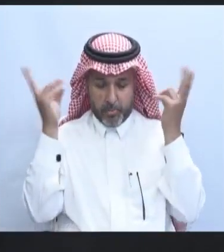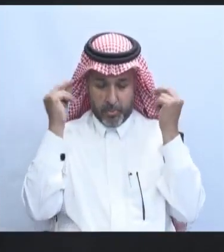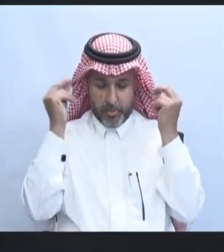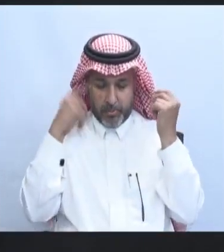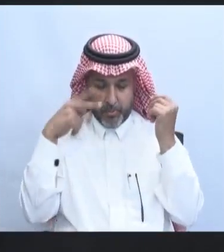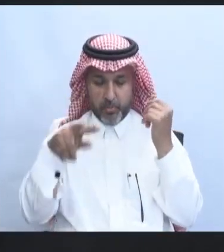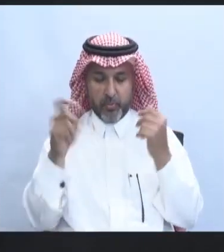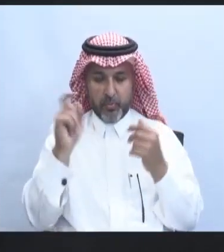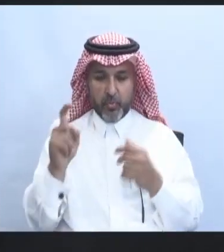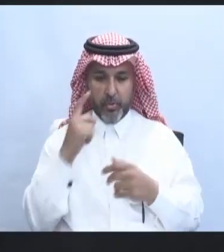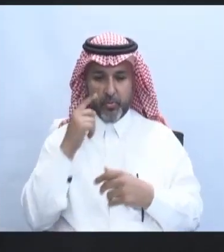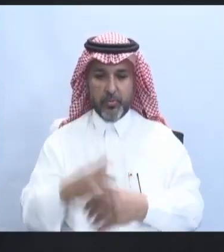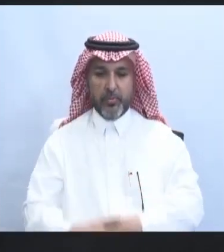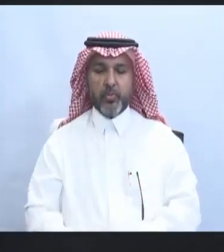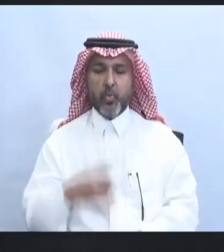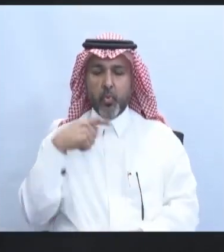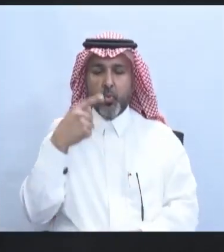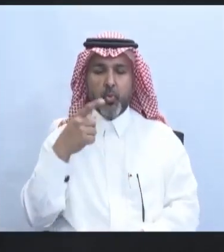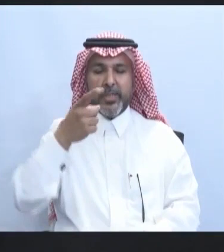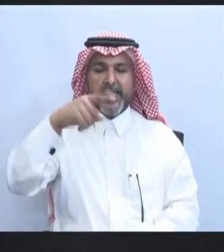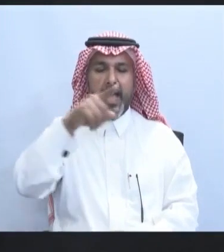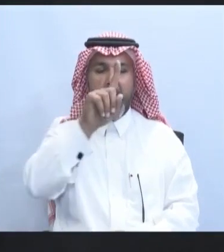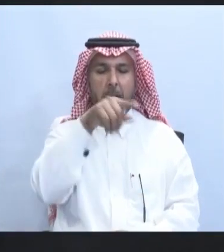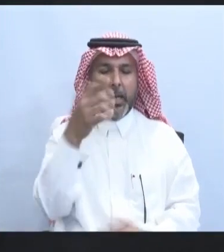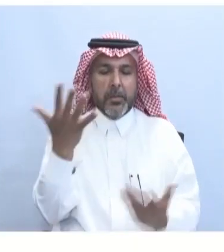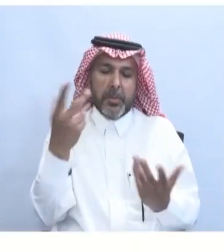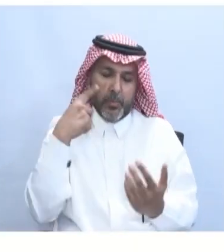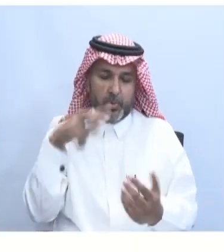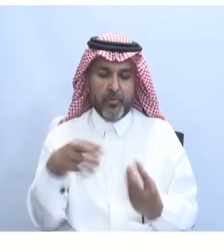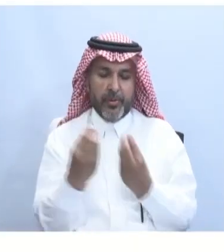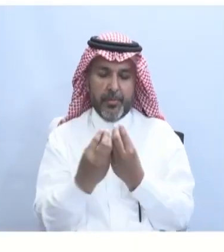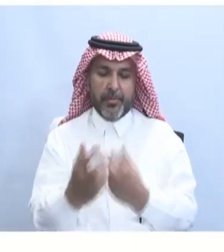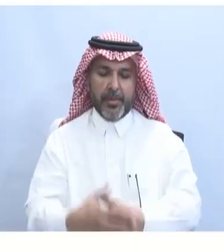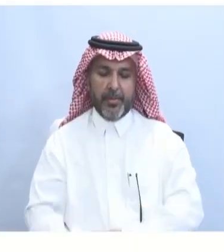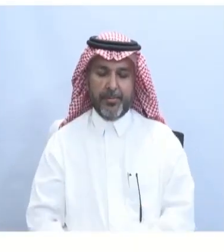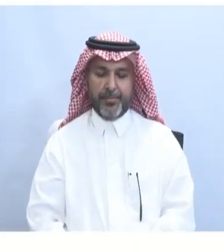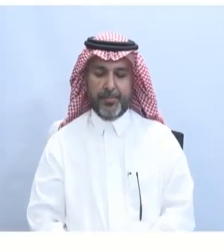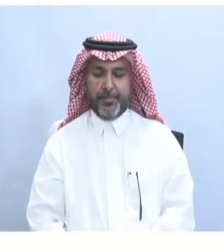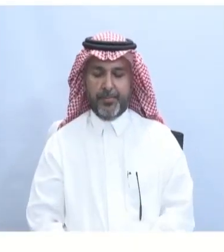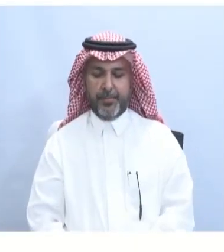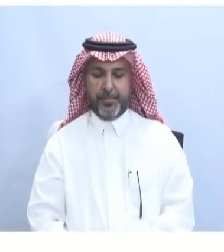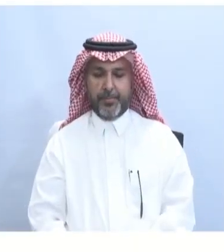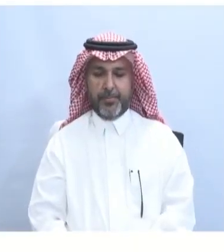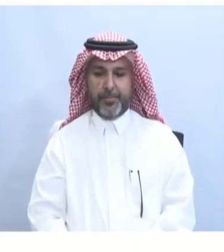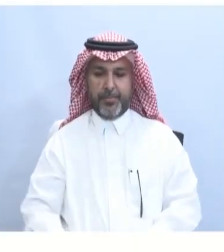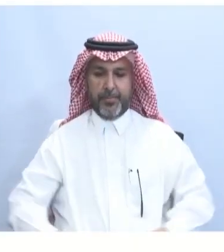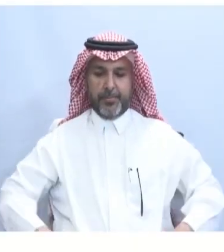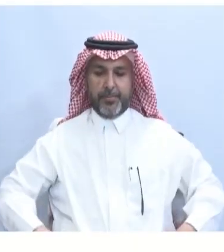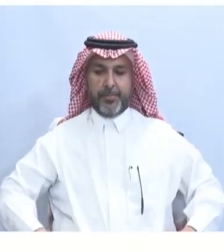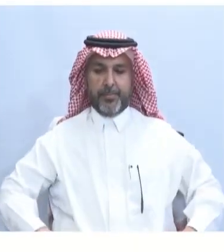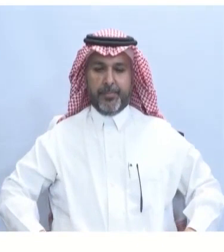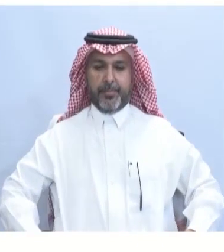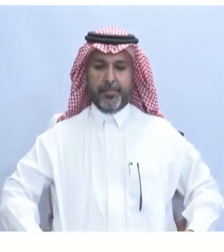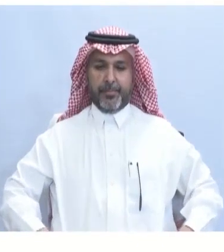منجزاتها نجيب الان على هذا السؤال ضع علامه صح او خطا امام العبارات